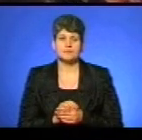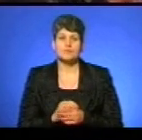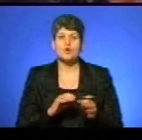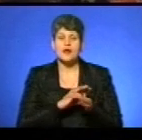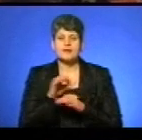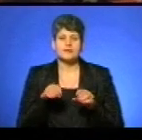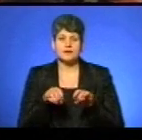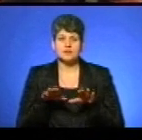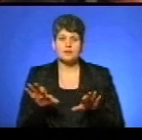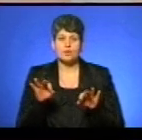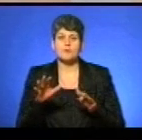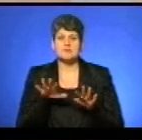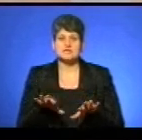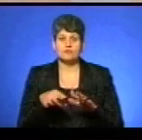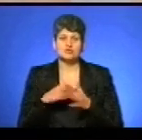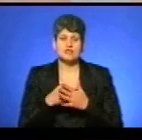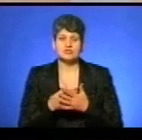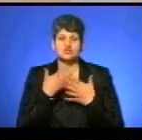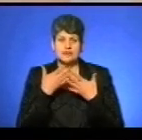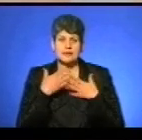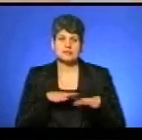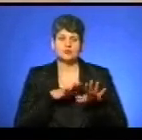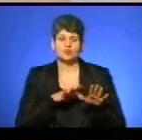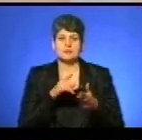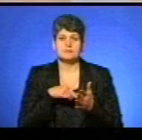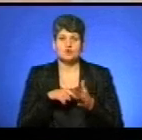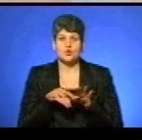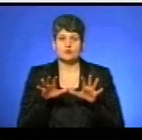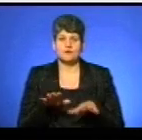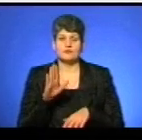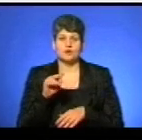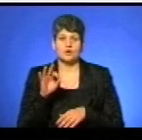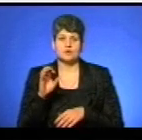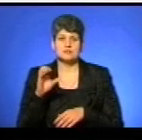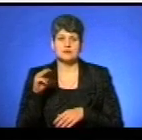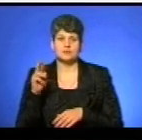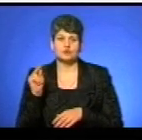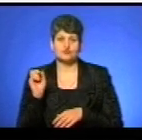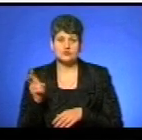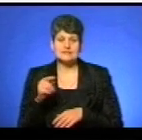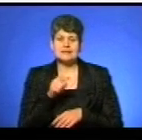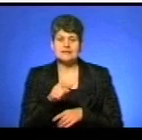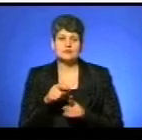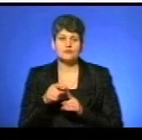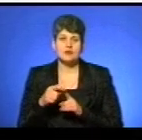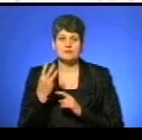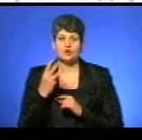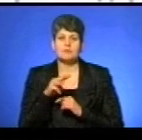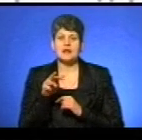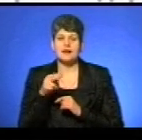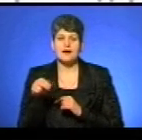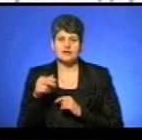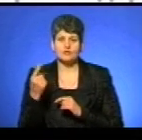Проект рішення про місцевий бюджет зачитує заступник міського голови Вікторія Остапчук. За її словами, із майже 3